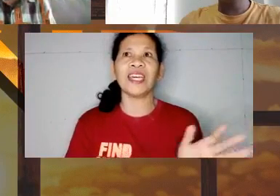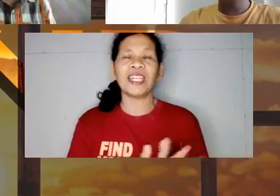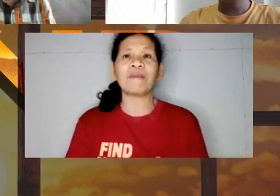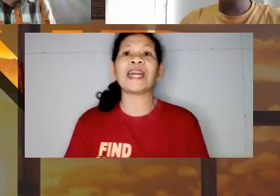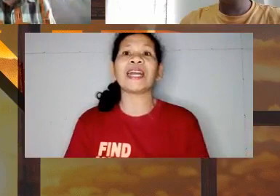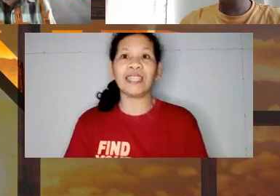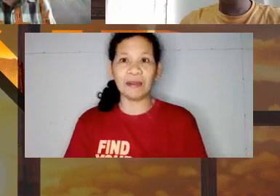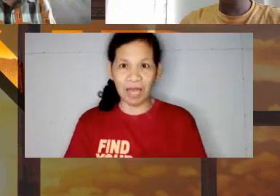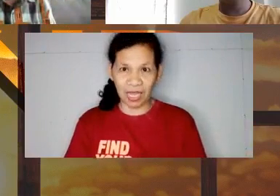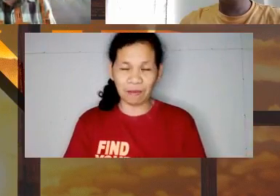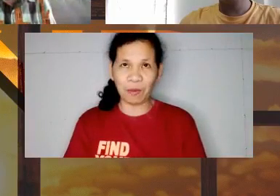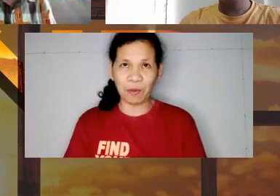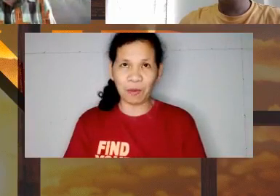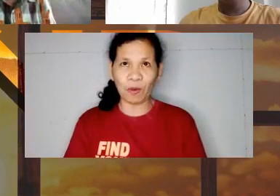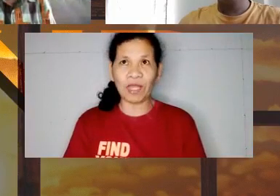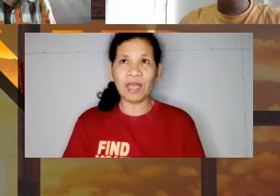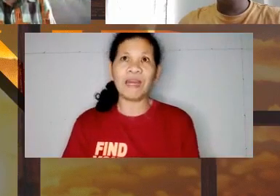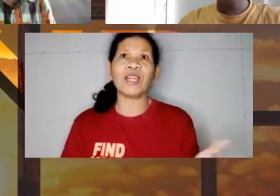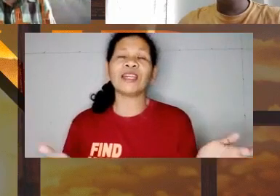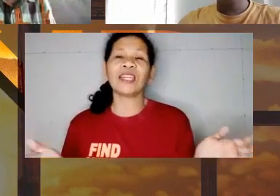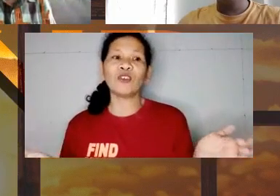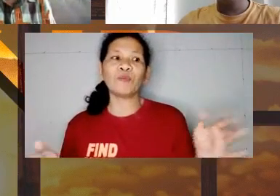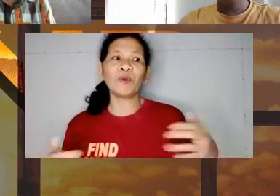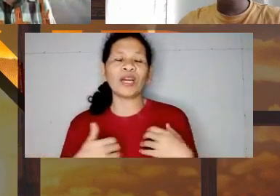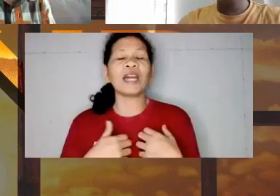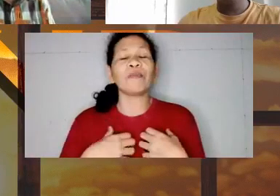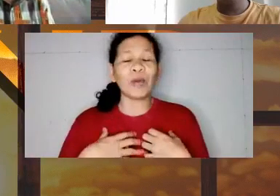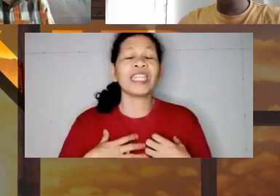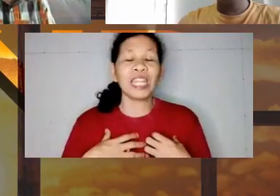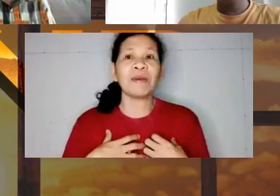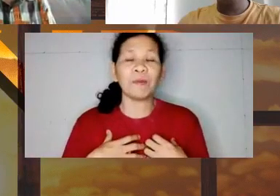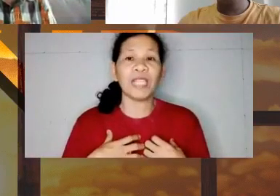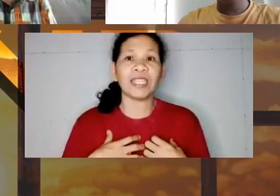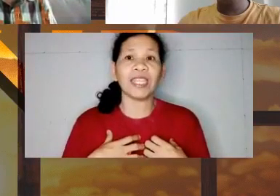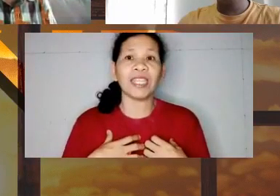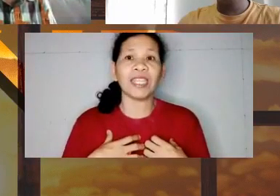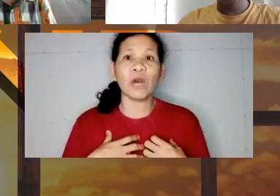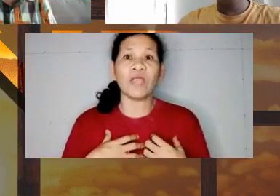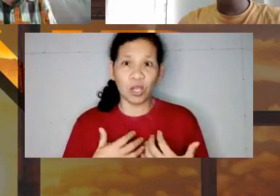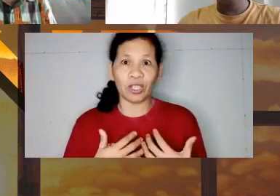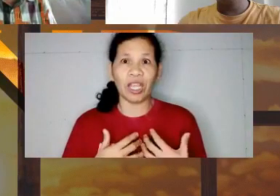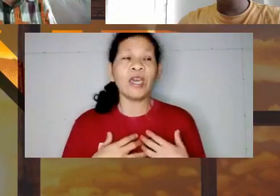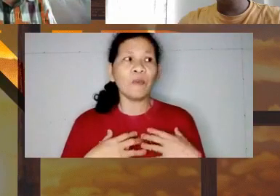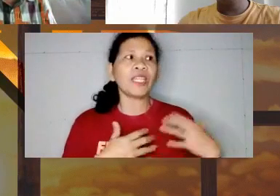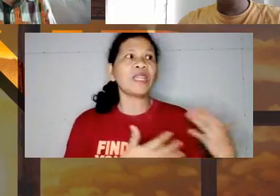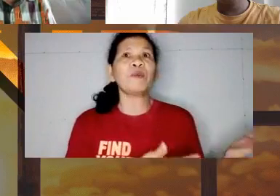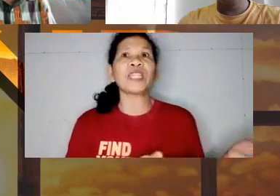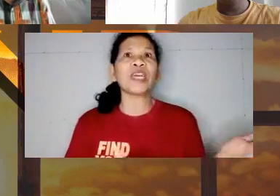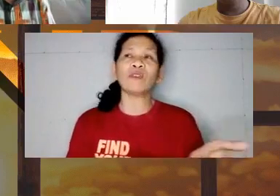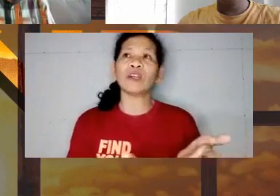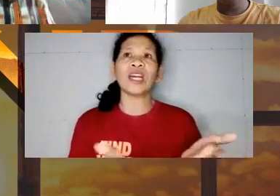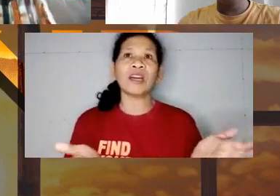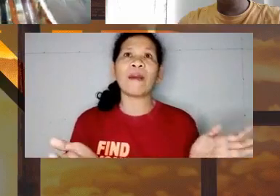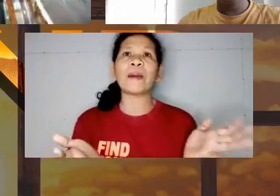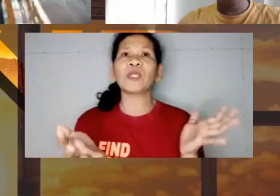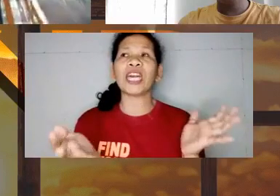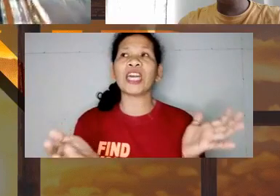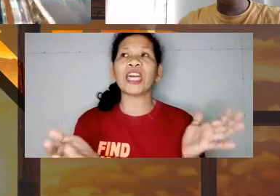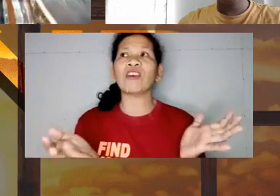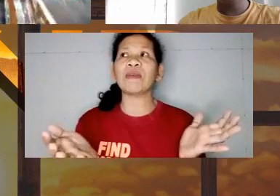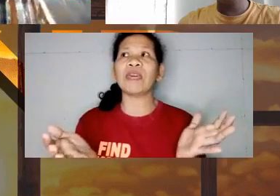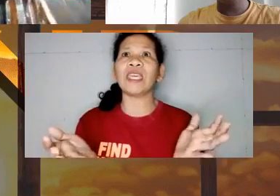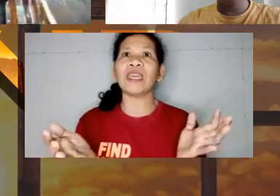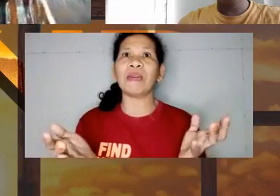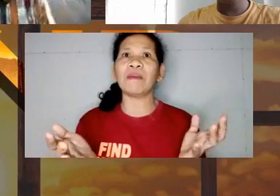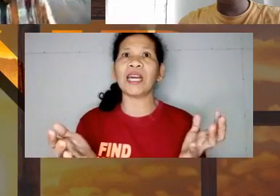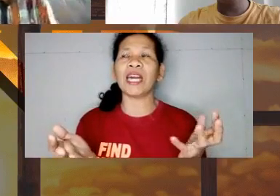Isang napakagandang bagay po. Pero ang tanong po, pwede din naman po natin gawin yon. Pwede din po tayong, kapag po